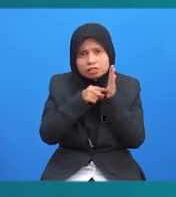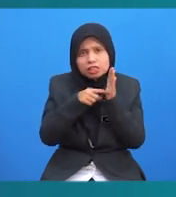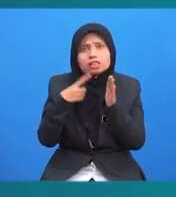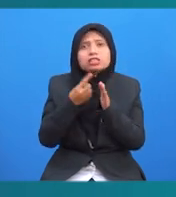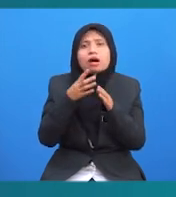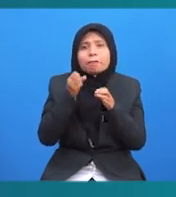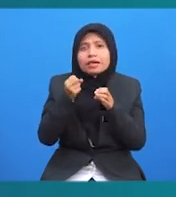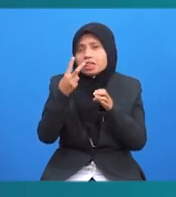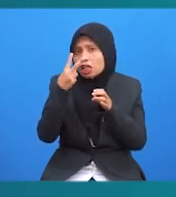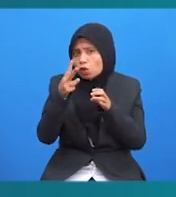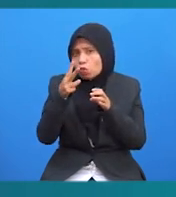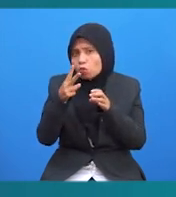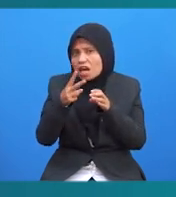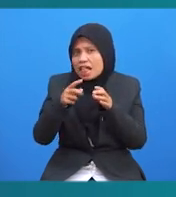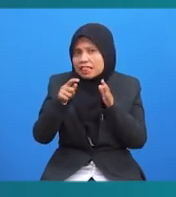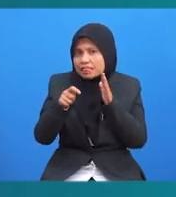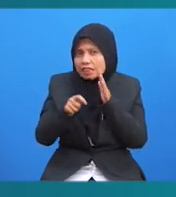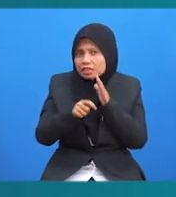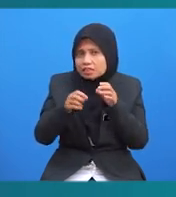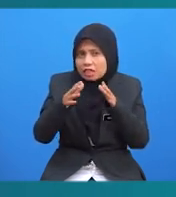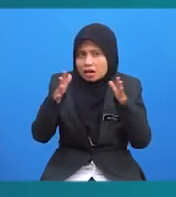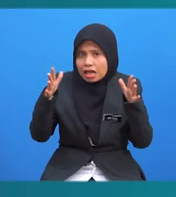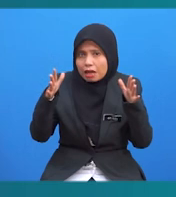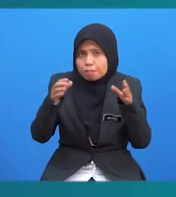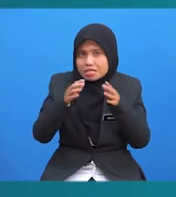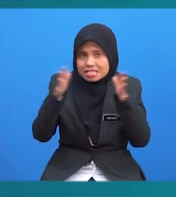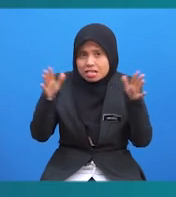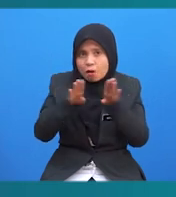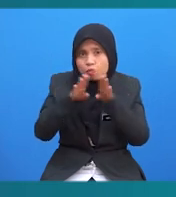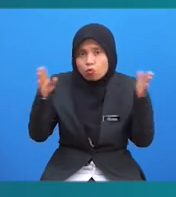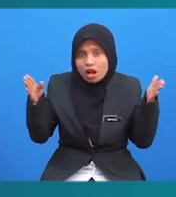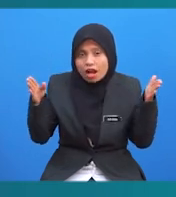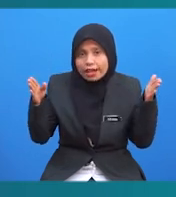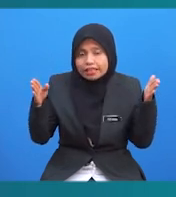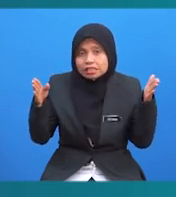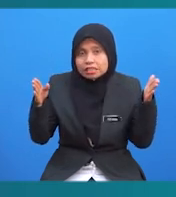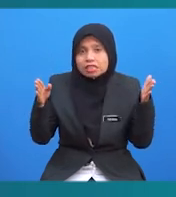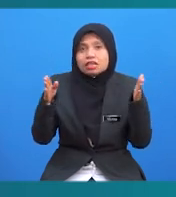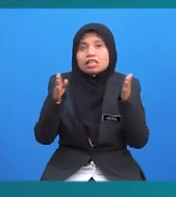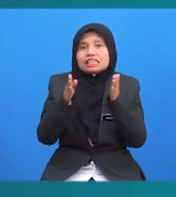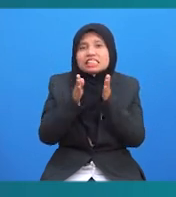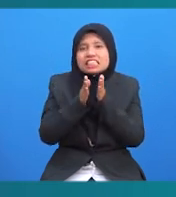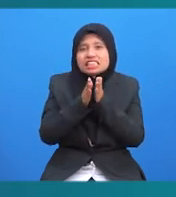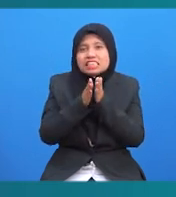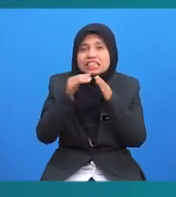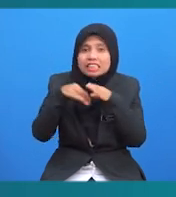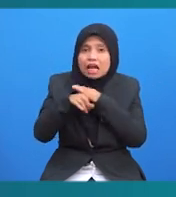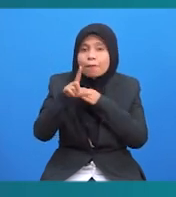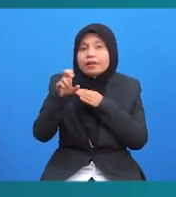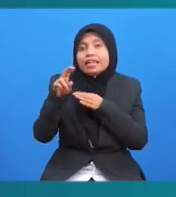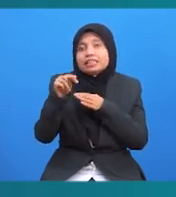lihat bahawa semakin besar nilai aperture, semakin kecil bukaan aperture di dalam lensa.